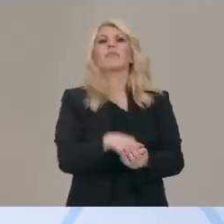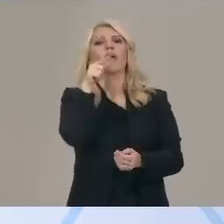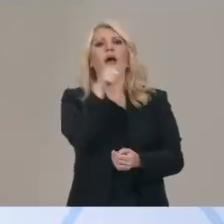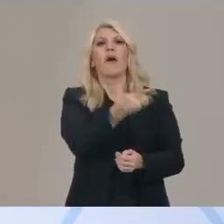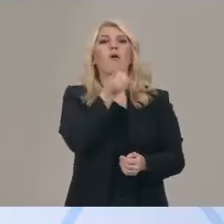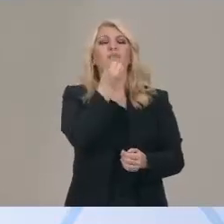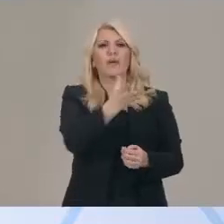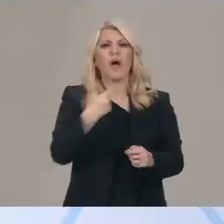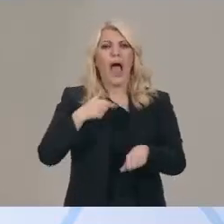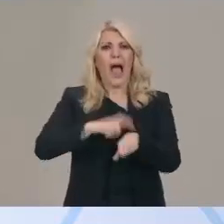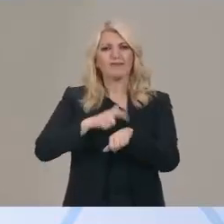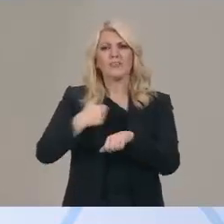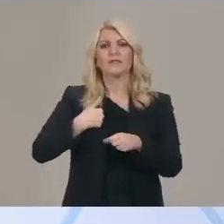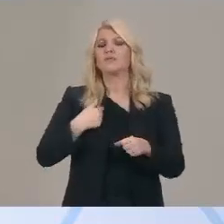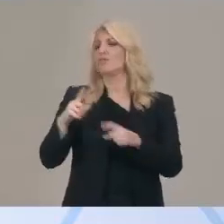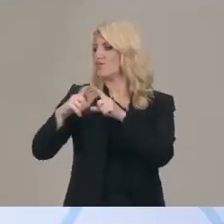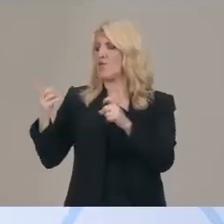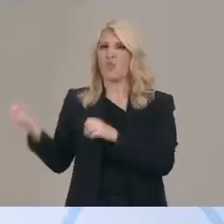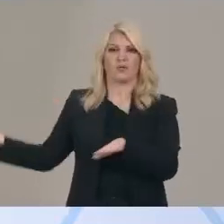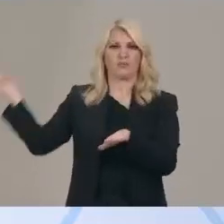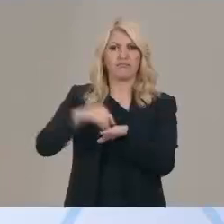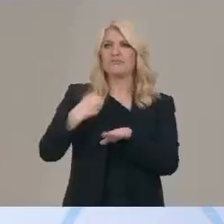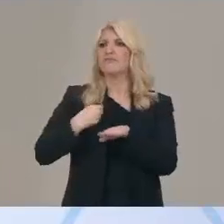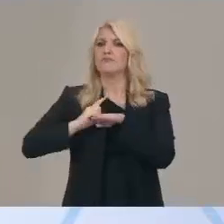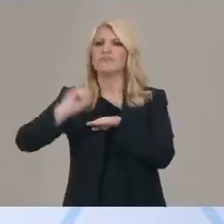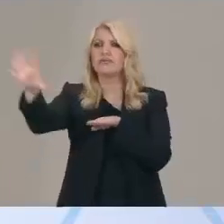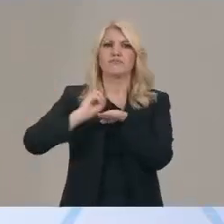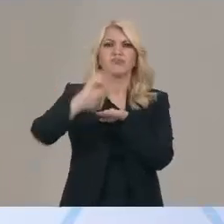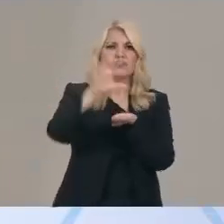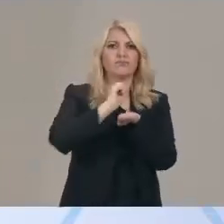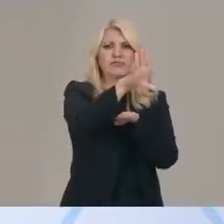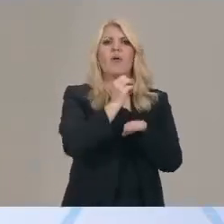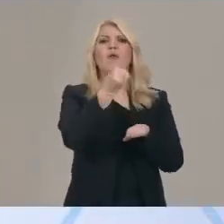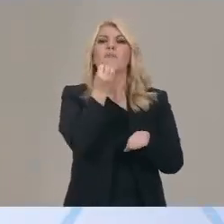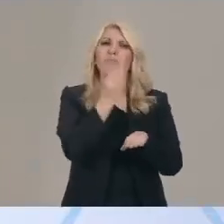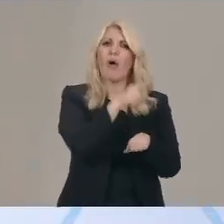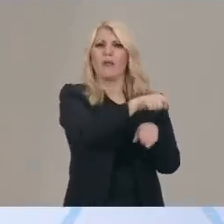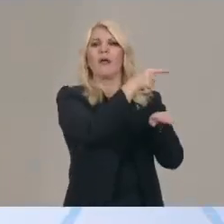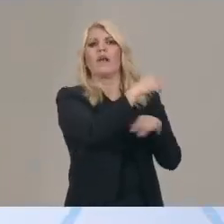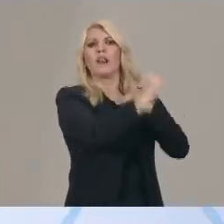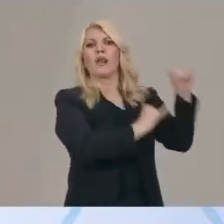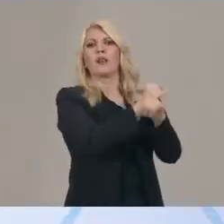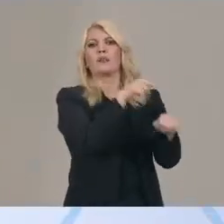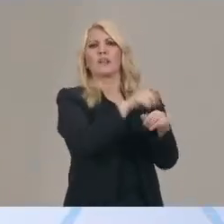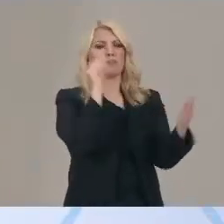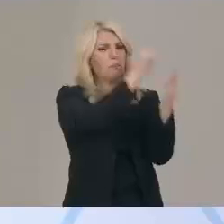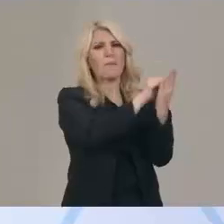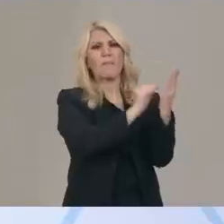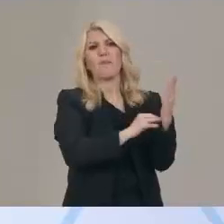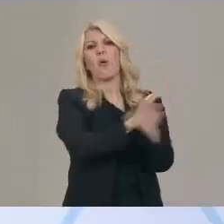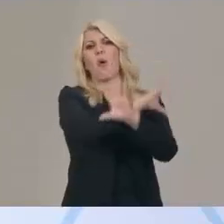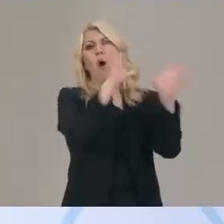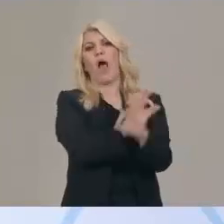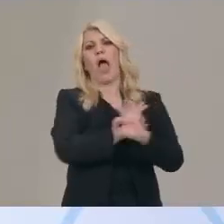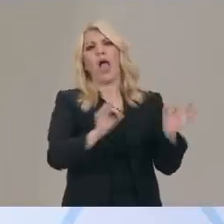τα στάδια της διακίνησης και αυτό έχει επίσης μια θετική αντανάκλαση και στην ίδια